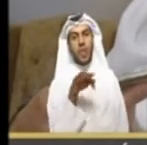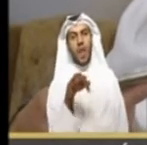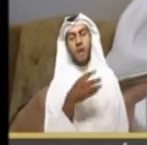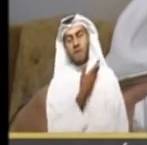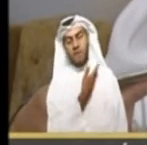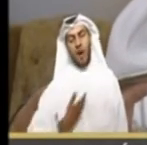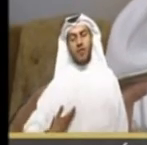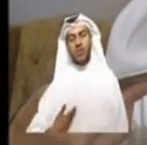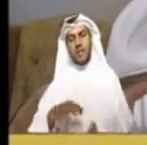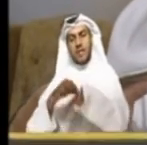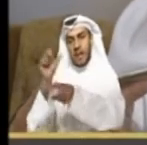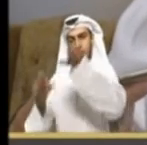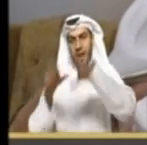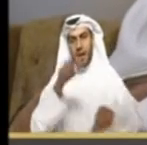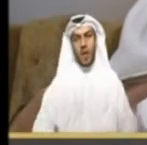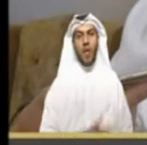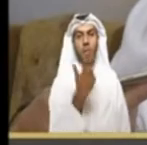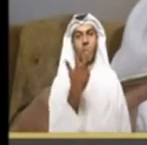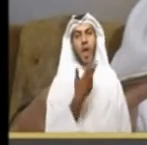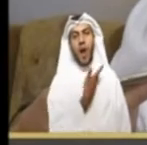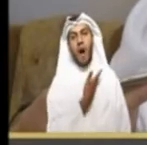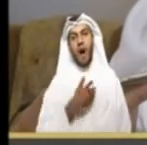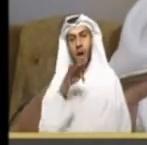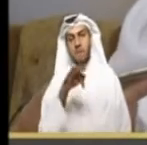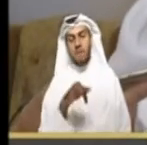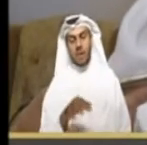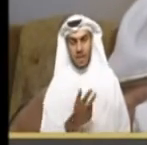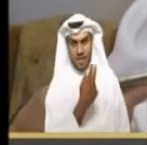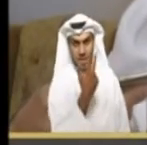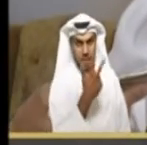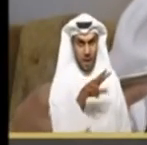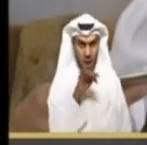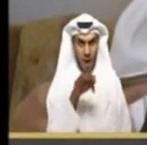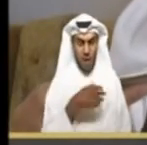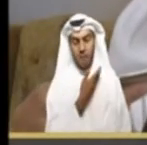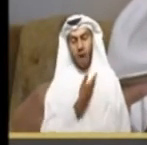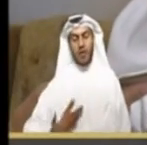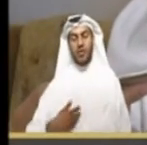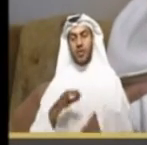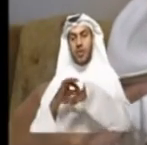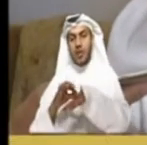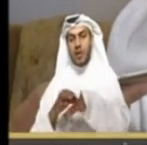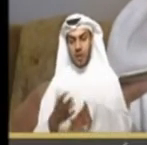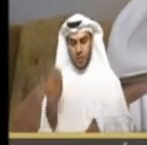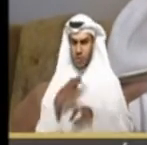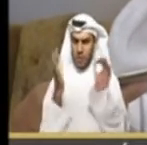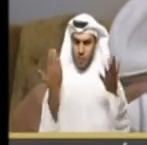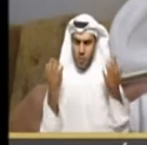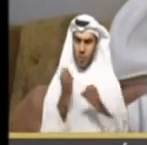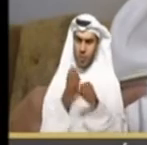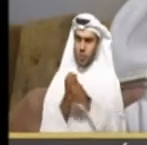ولله الحمد الاستعدادات قد بدأت مبكرة في هذا العام من قبل